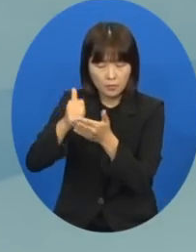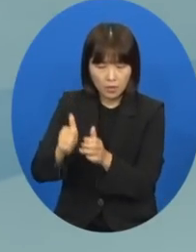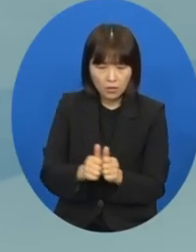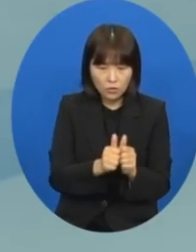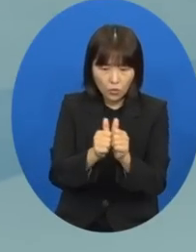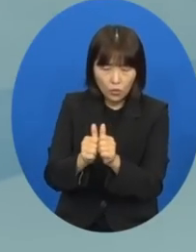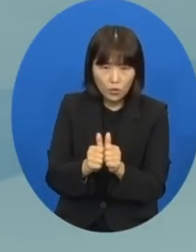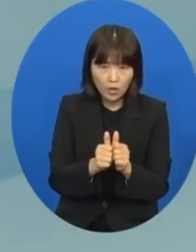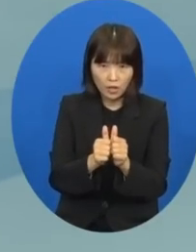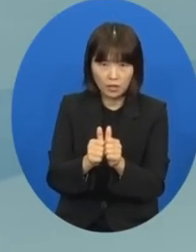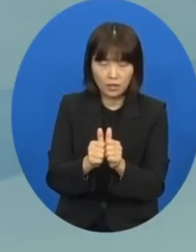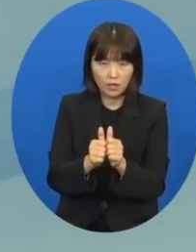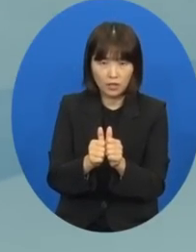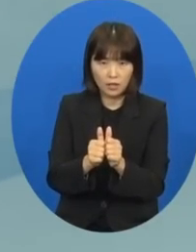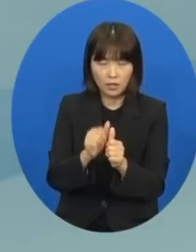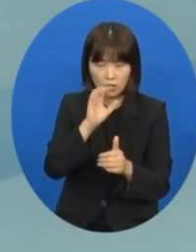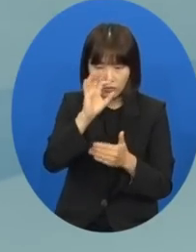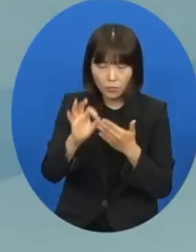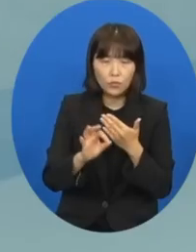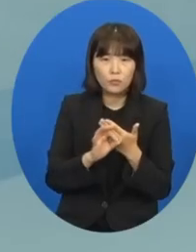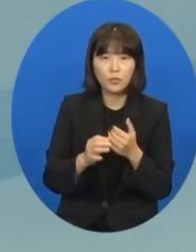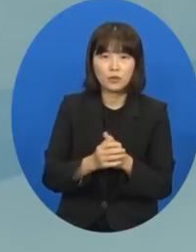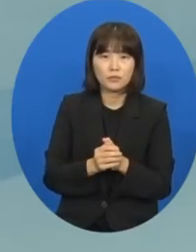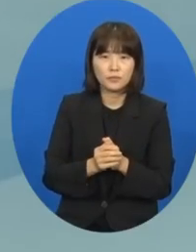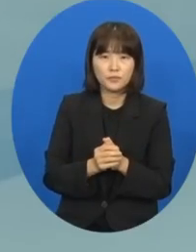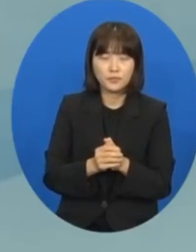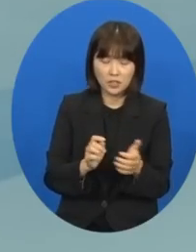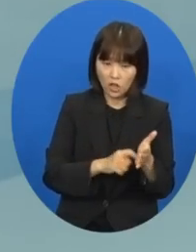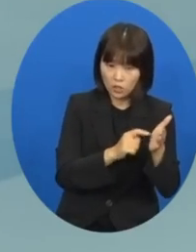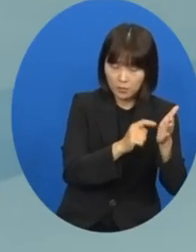보자면 성급함이란 이렇게 정의할 수 있습니다. 하나님과의